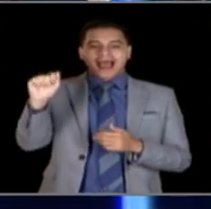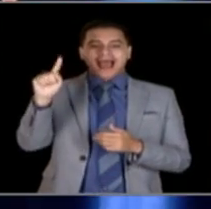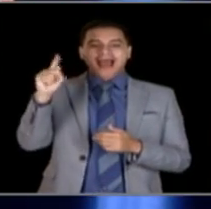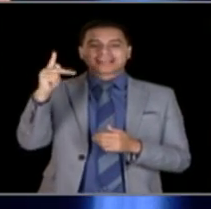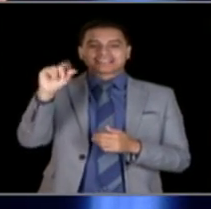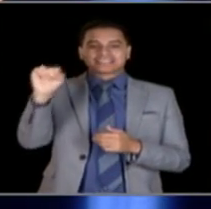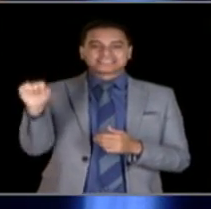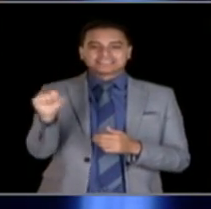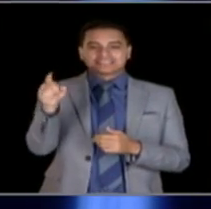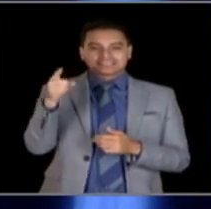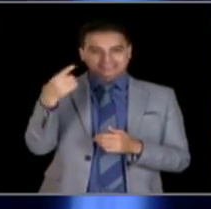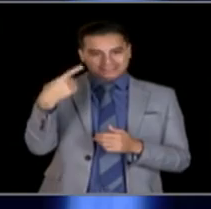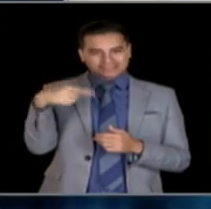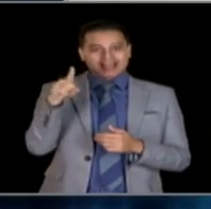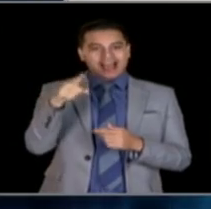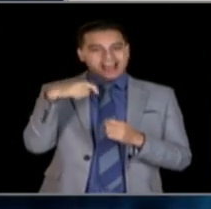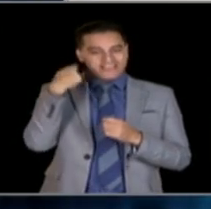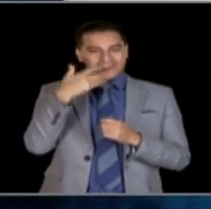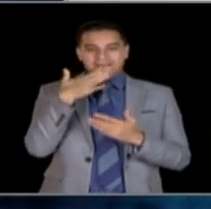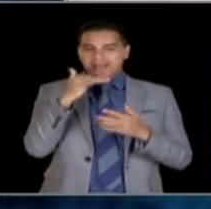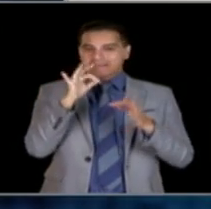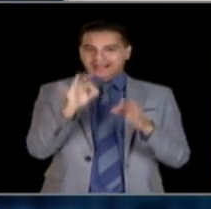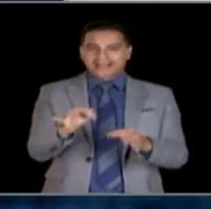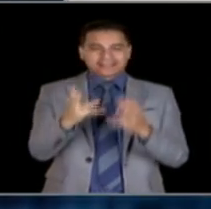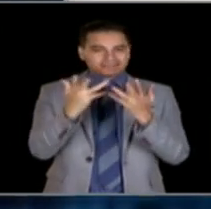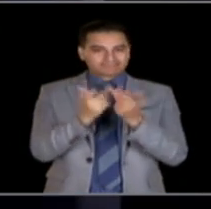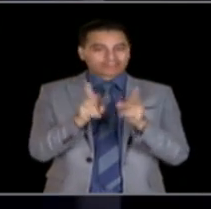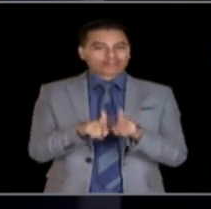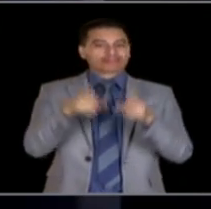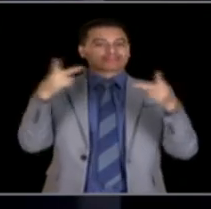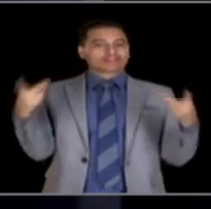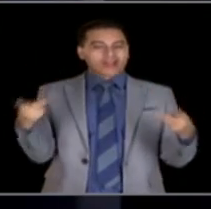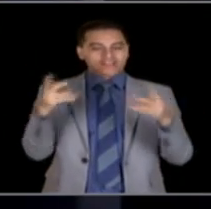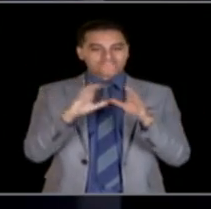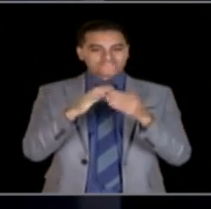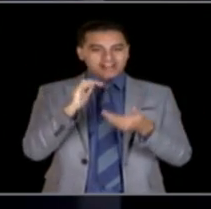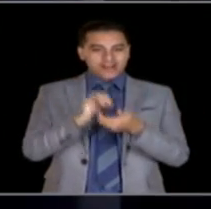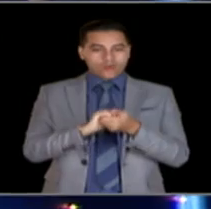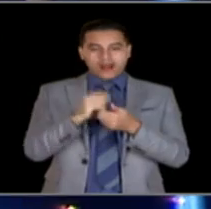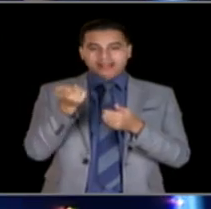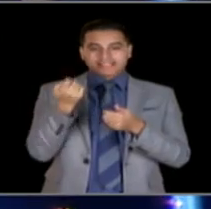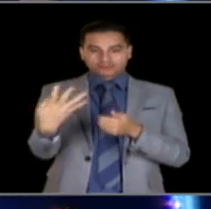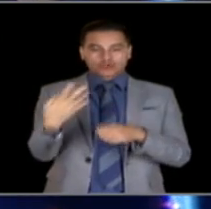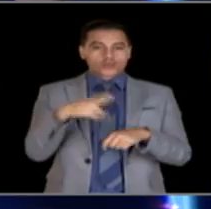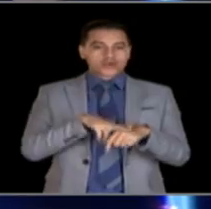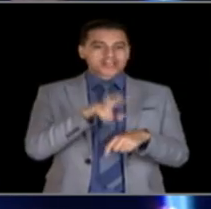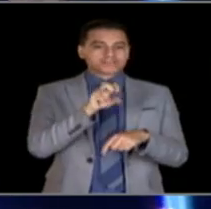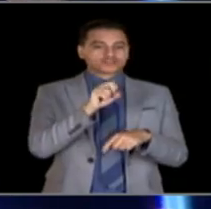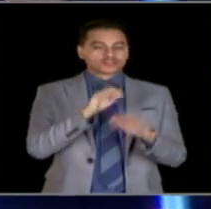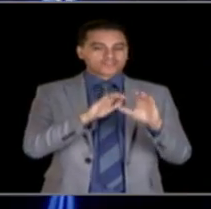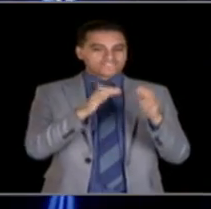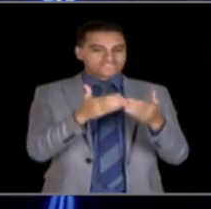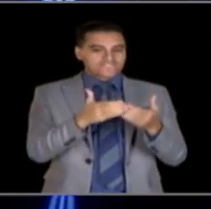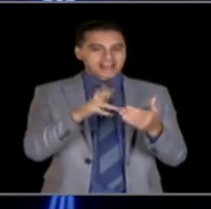فيلم جميل جدا. صحيح. النتيجة اتغيرت 45 الوعد 25